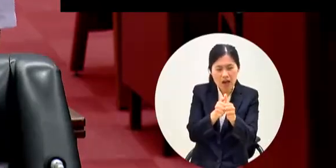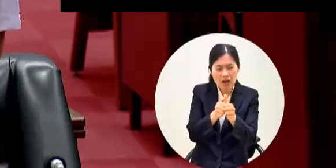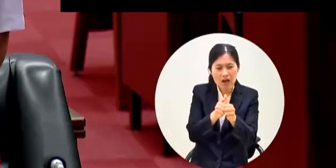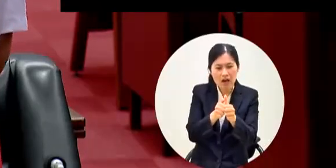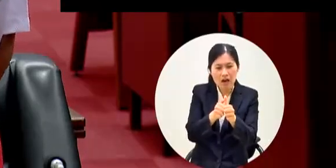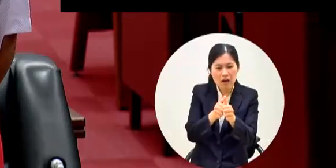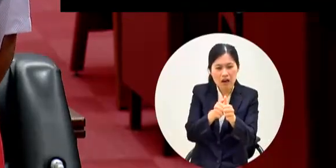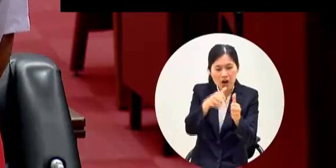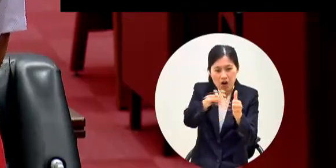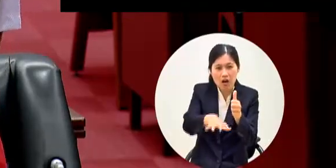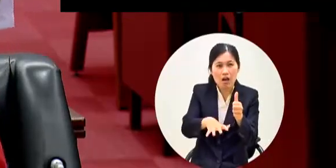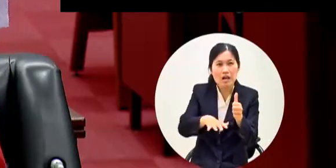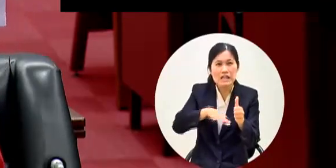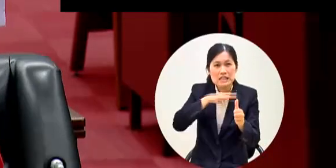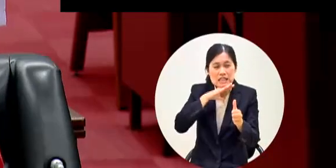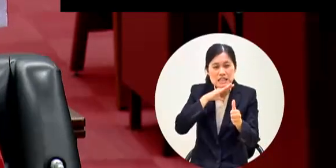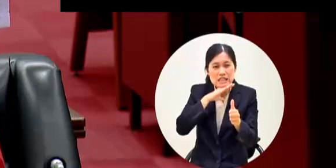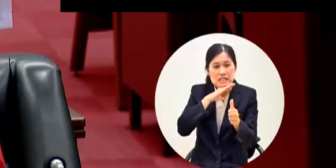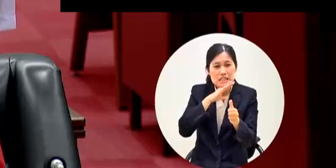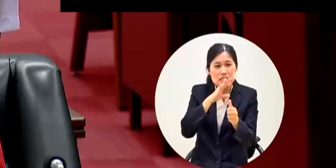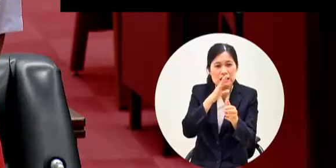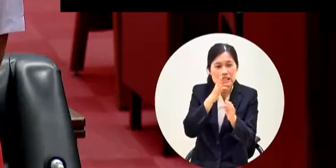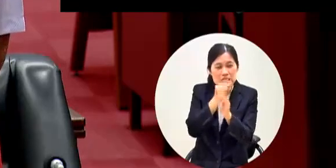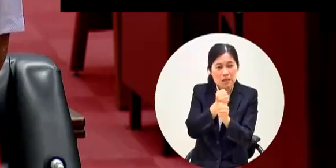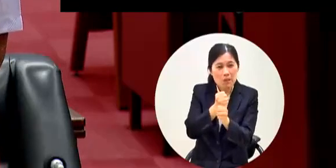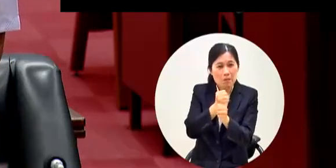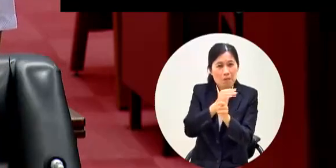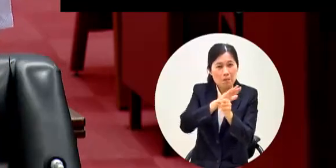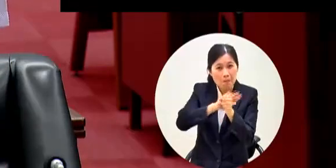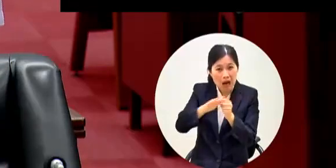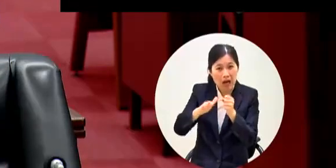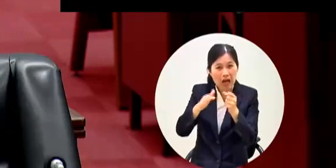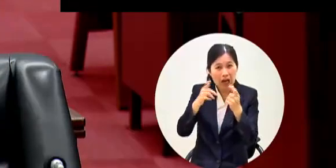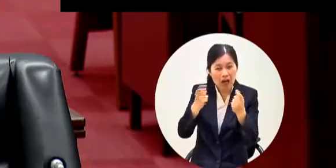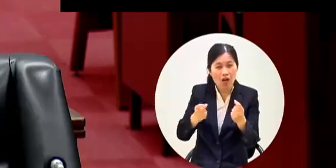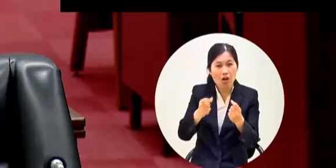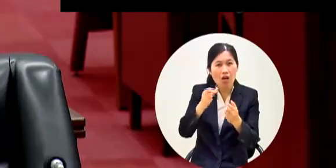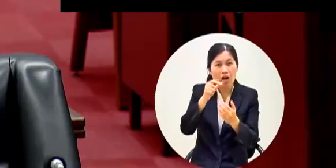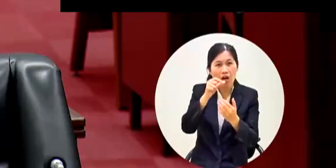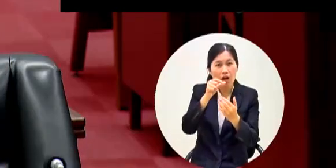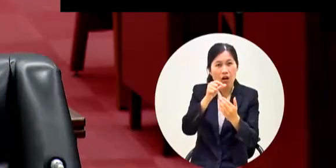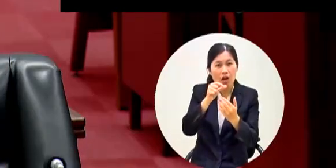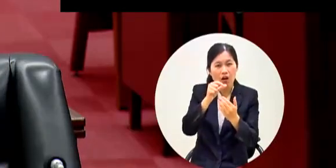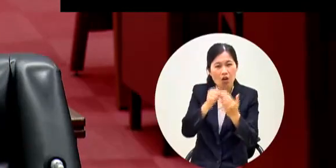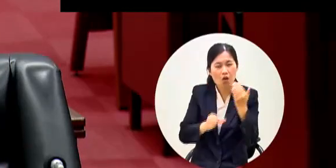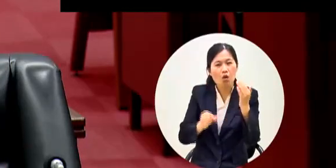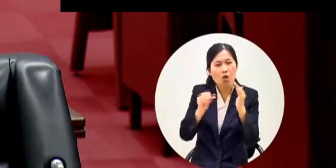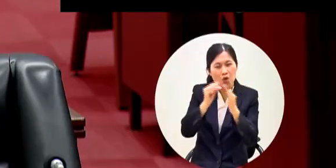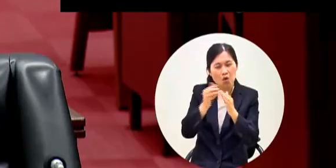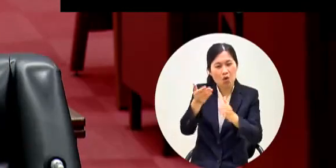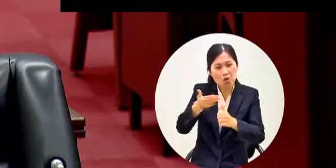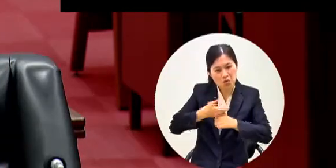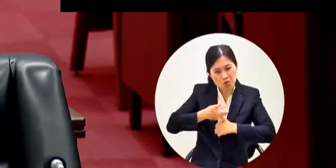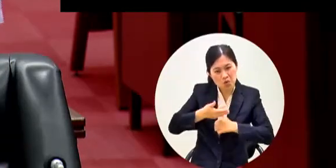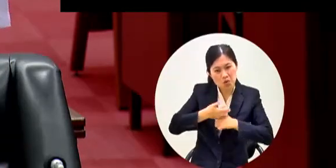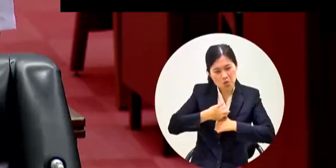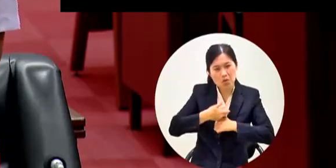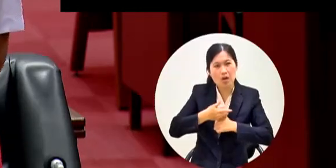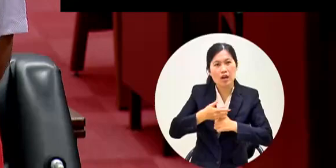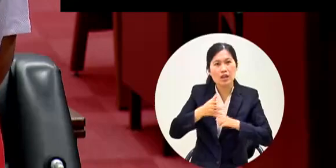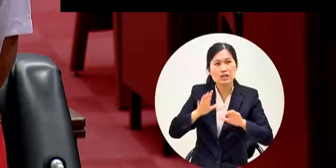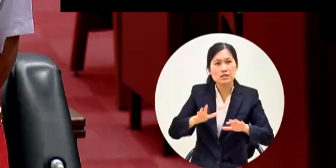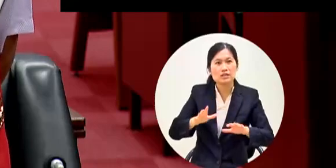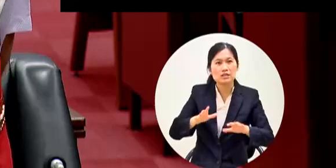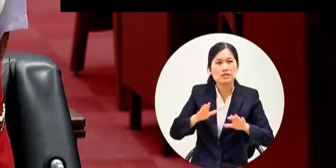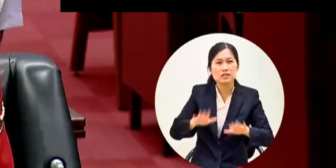么样一个方式。因为目前公所也有意思是用溢价500万，但是